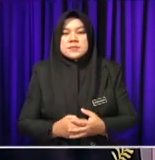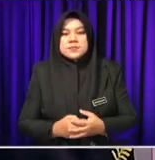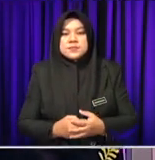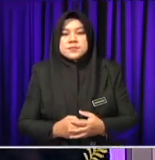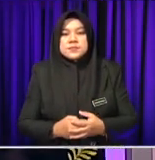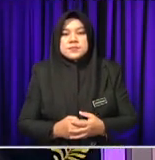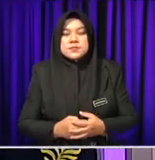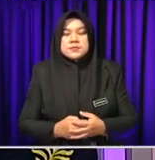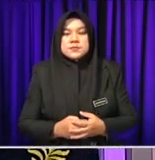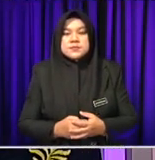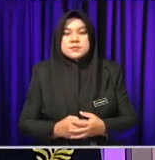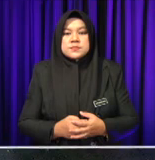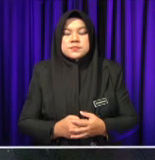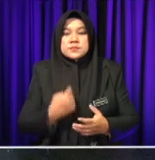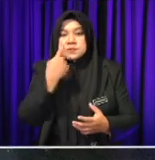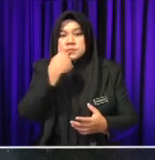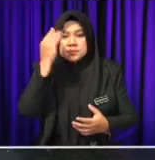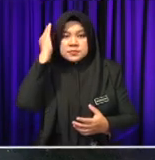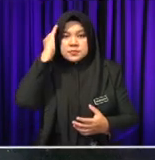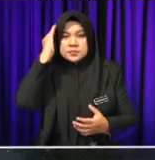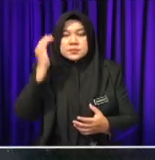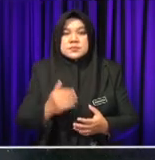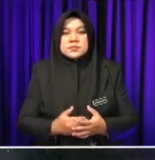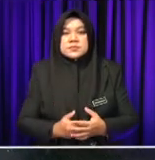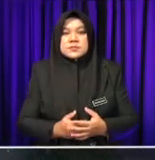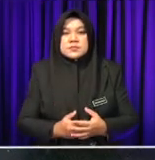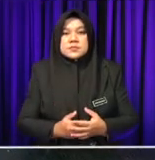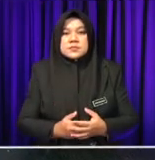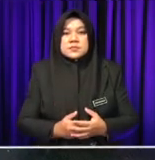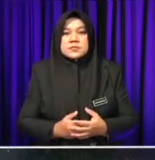Ustazah tulis okey Siapa yang tahu siapa yang tahu